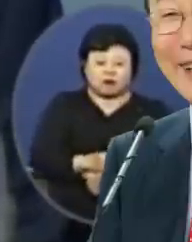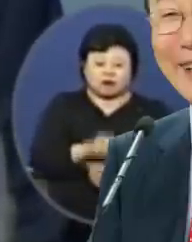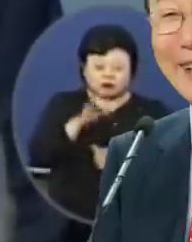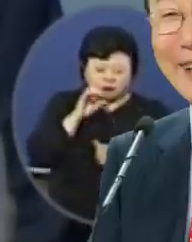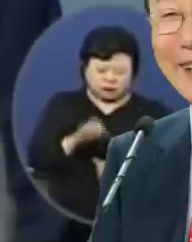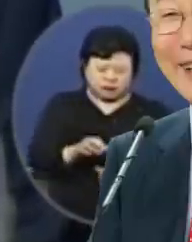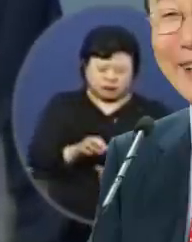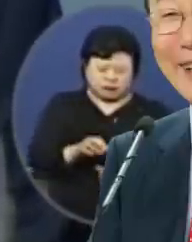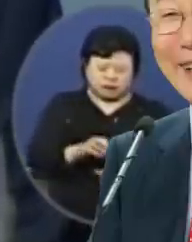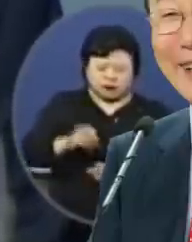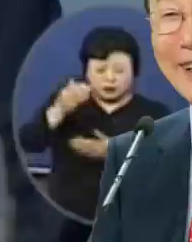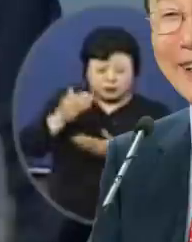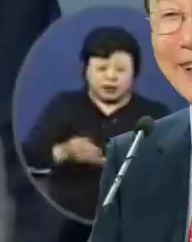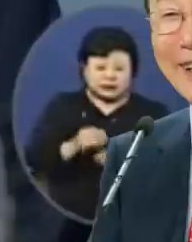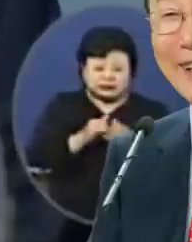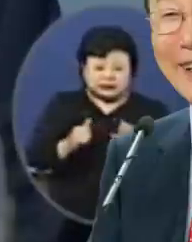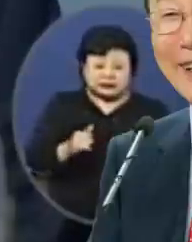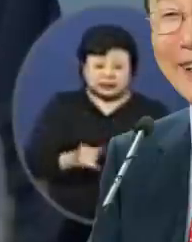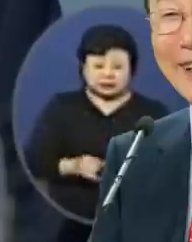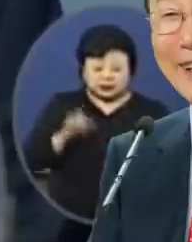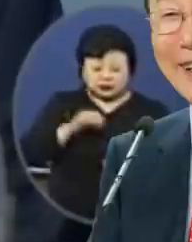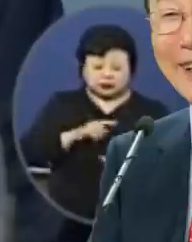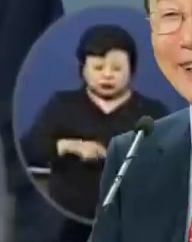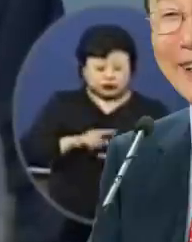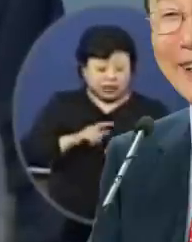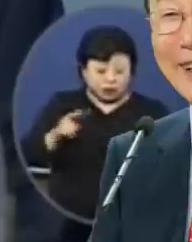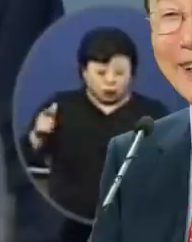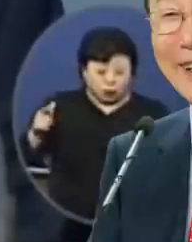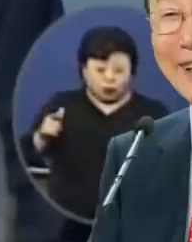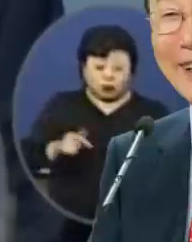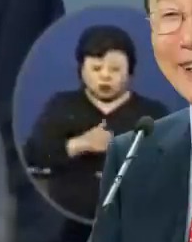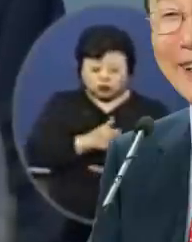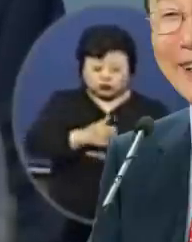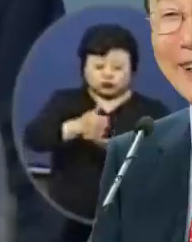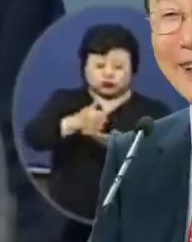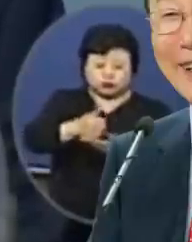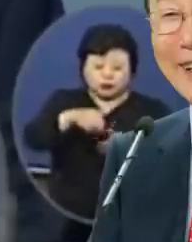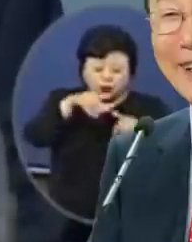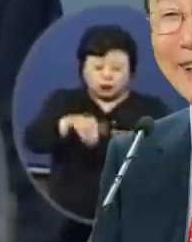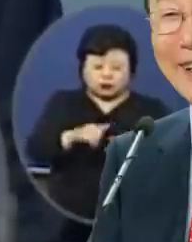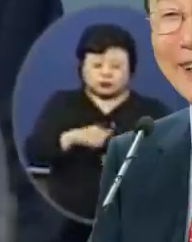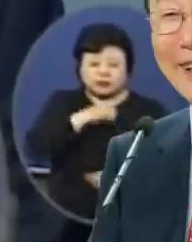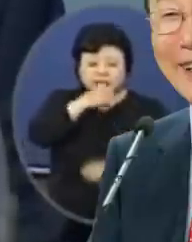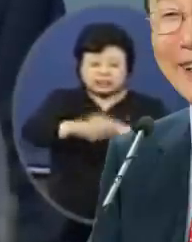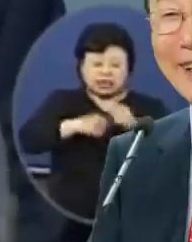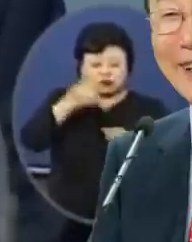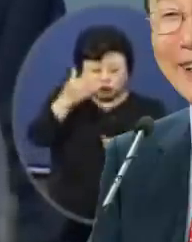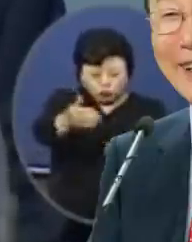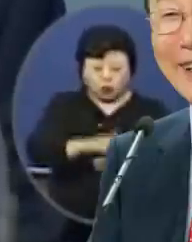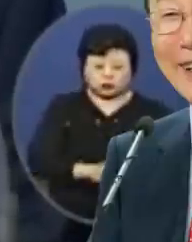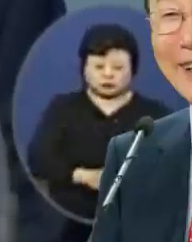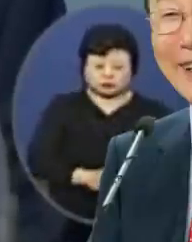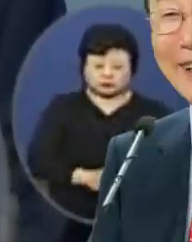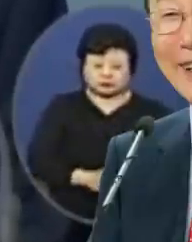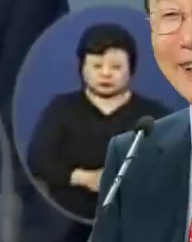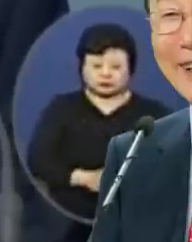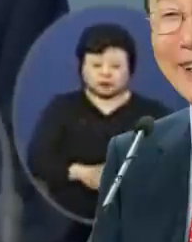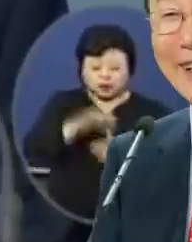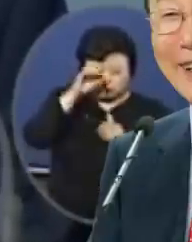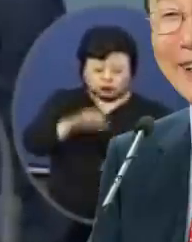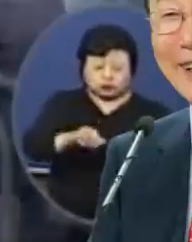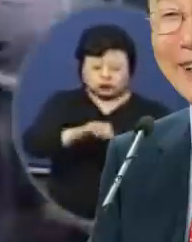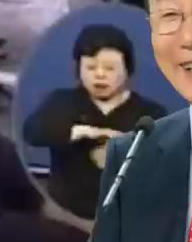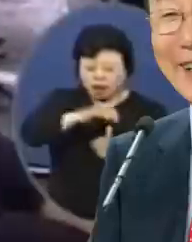채 버림받은 사람을 그냥 주고 안 갔습니다. 주님은 포로된 자에게는 자유를 주시고 눌린